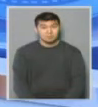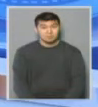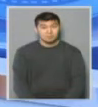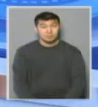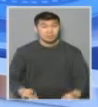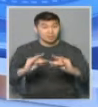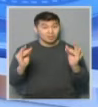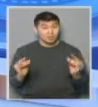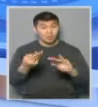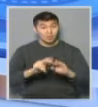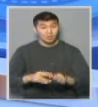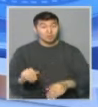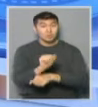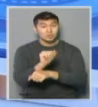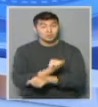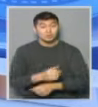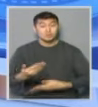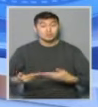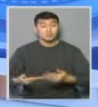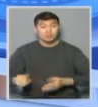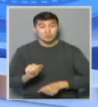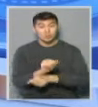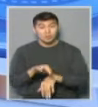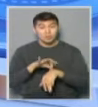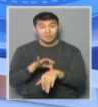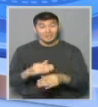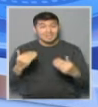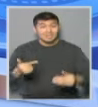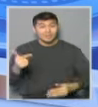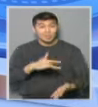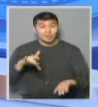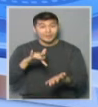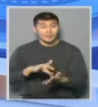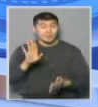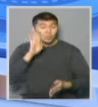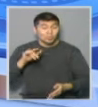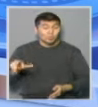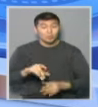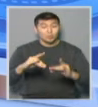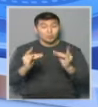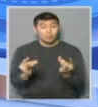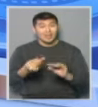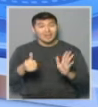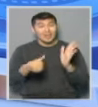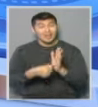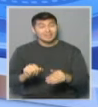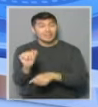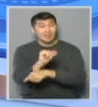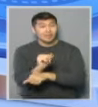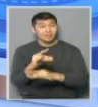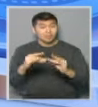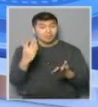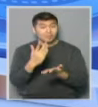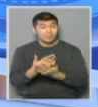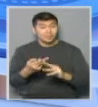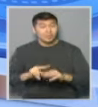Көпір жол көлік қозғалысы үшін маңызды құрылыс нысандарының бірі. Қазір Атырау қаласында Жайық өзенін кесіп өтетін 6 автокөлік көпірі бар.